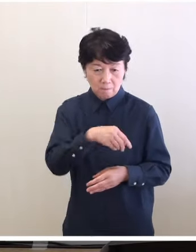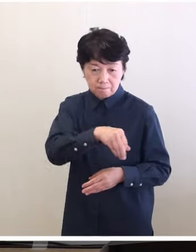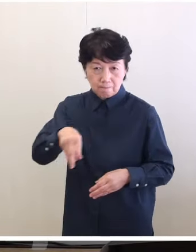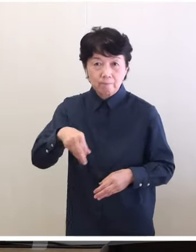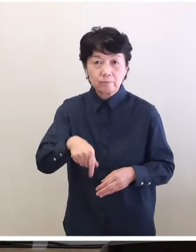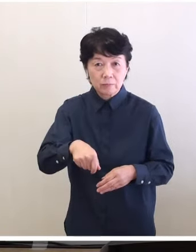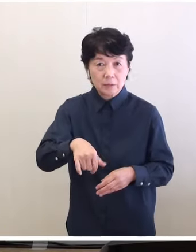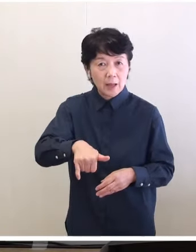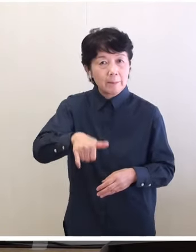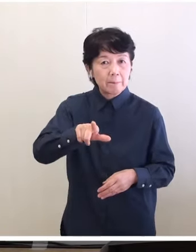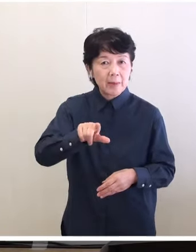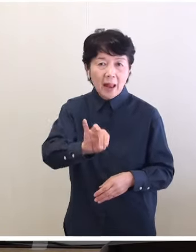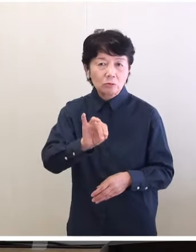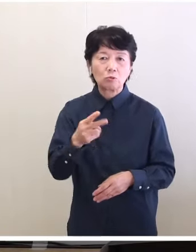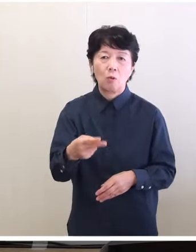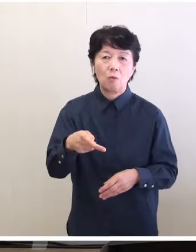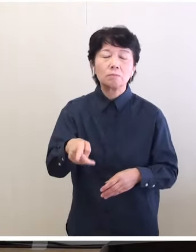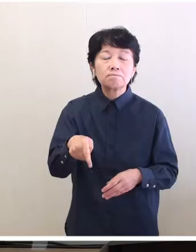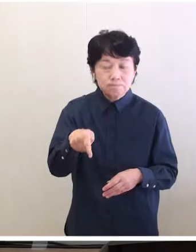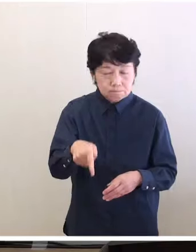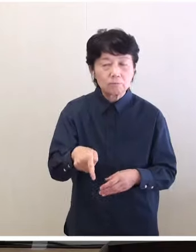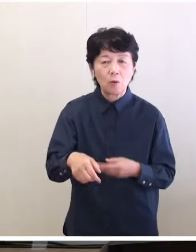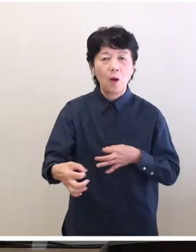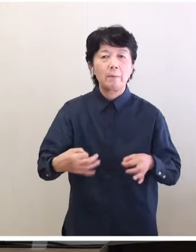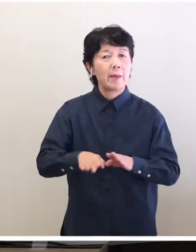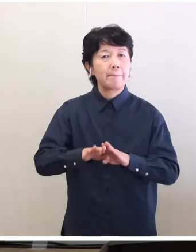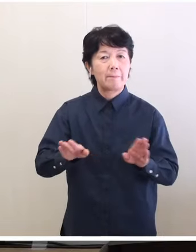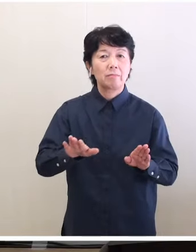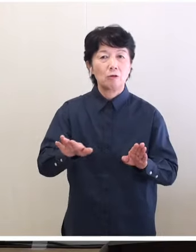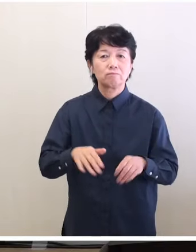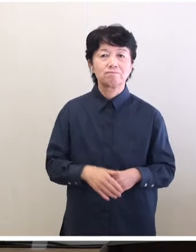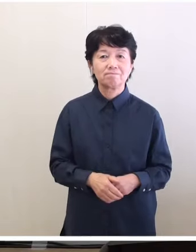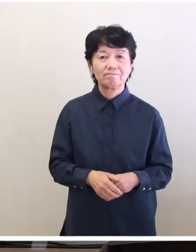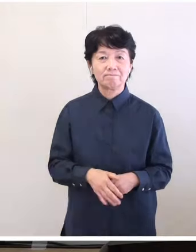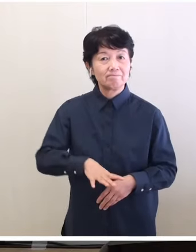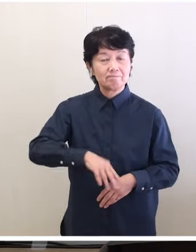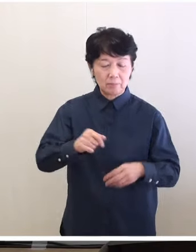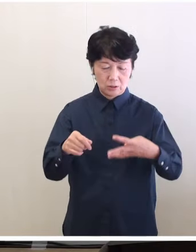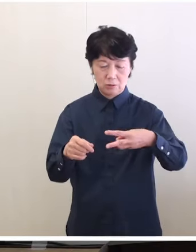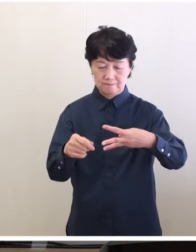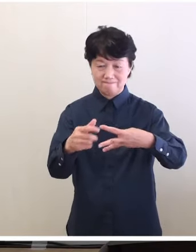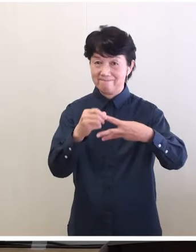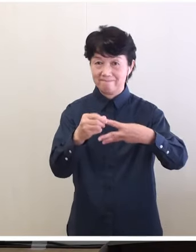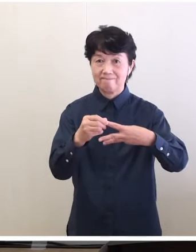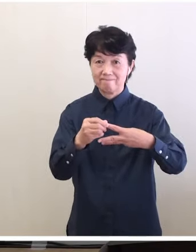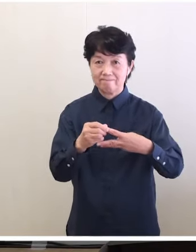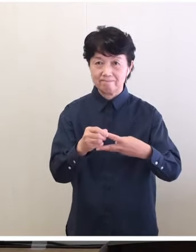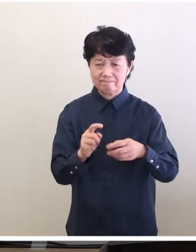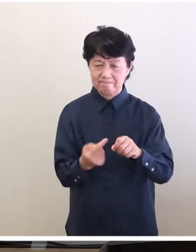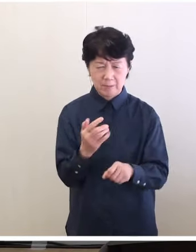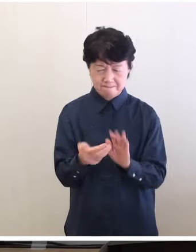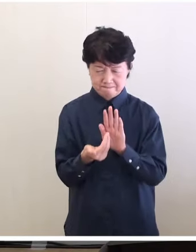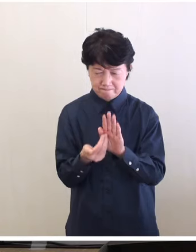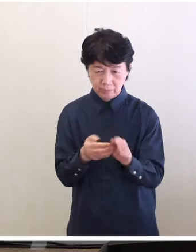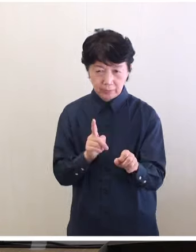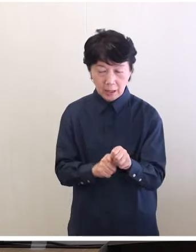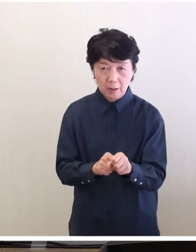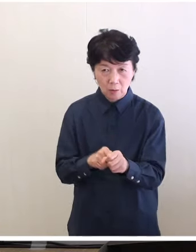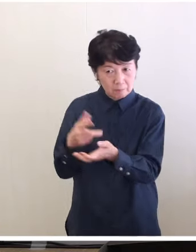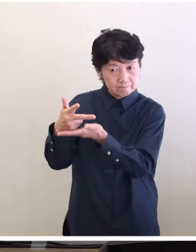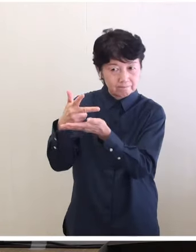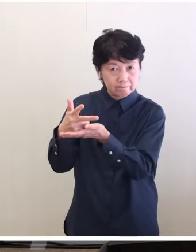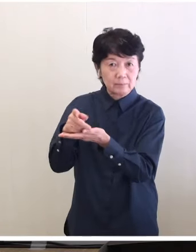したペレットの販売を開始をいたします。最初にこの防犯カメラの関係